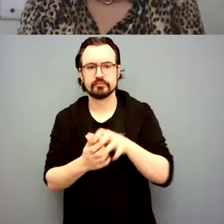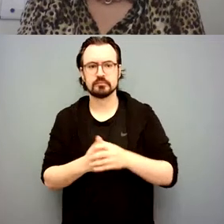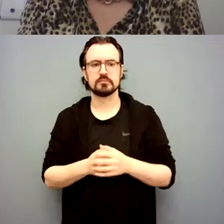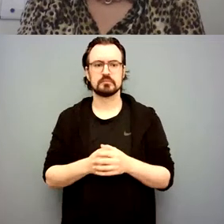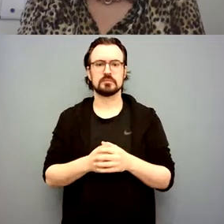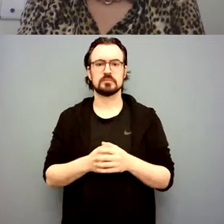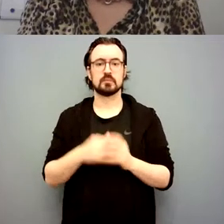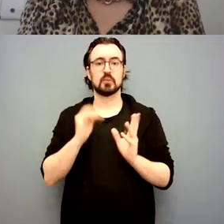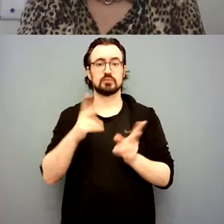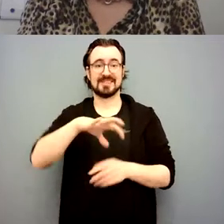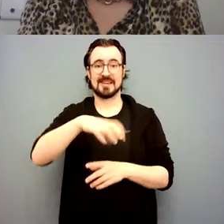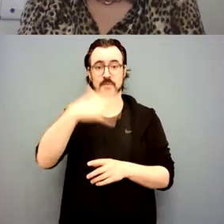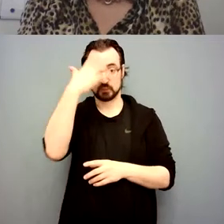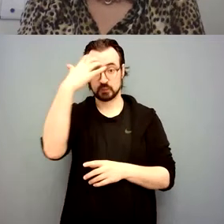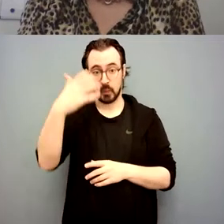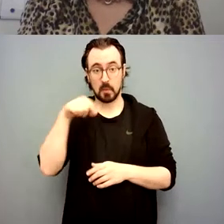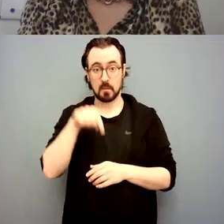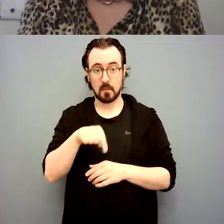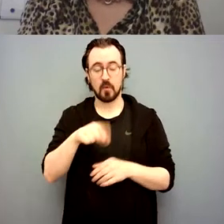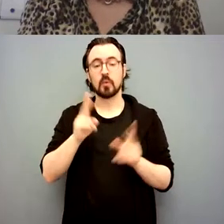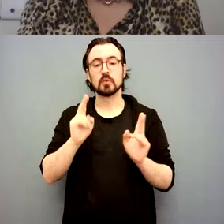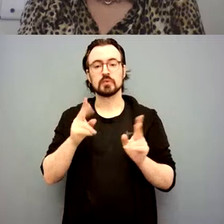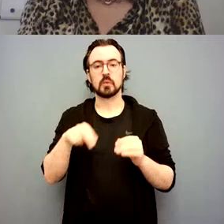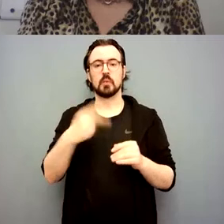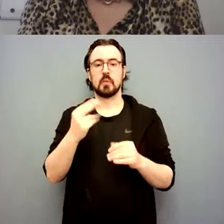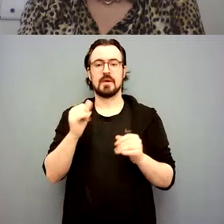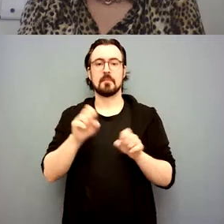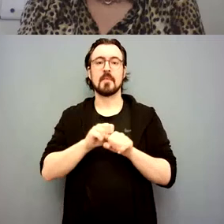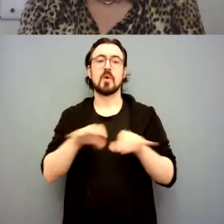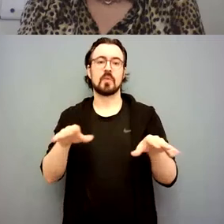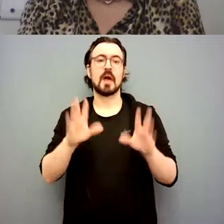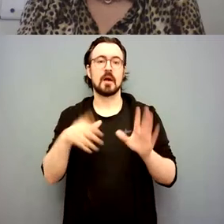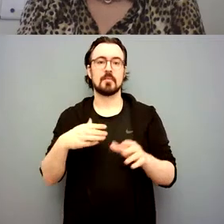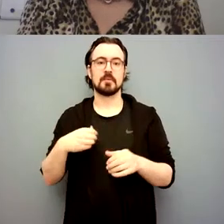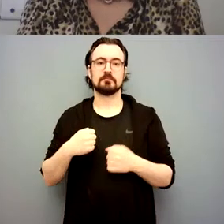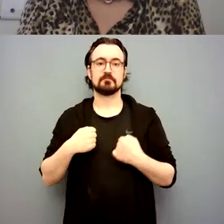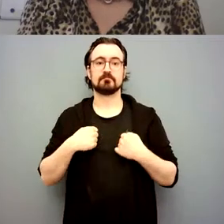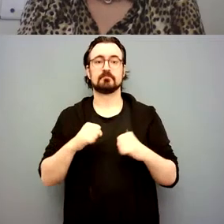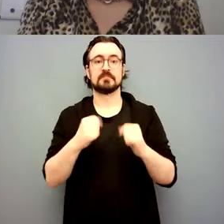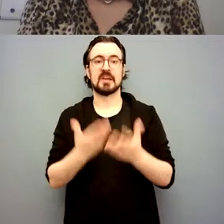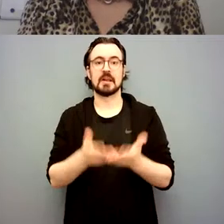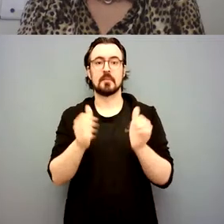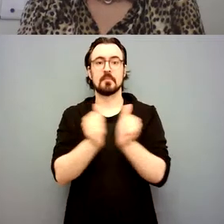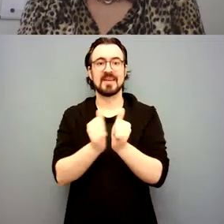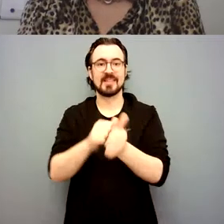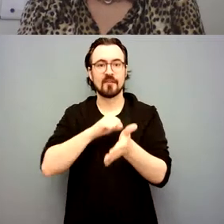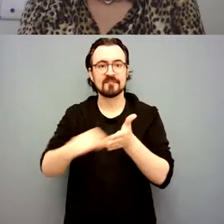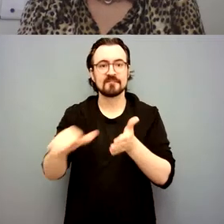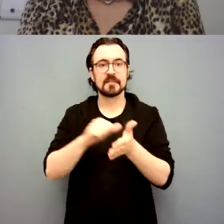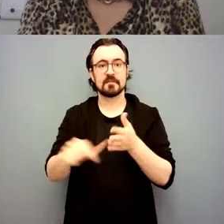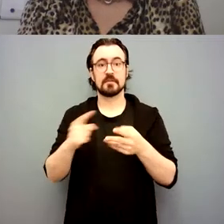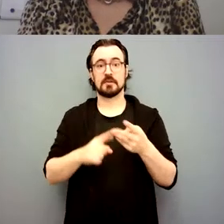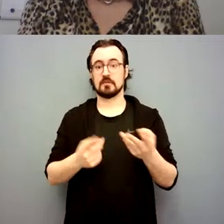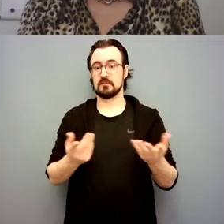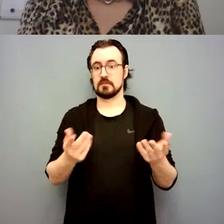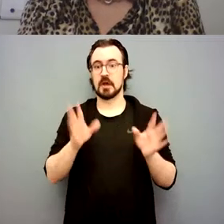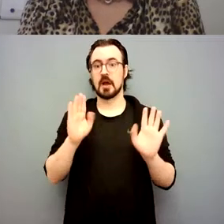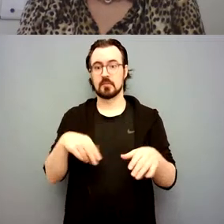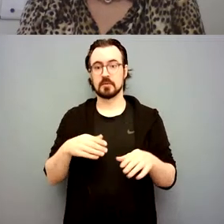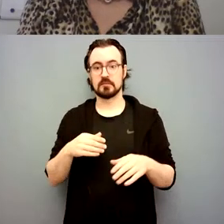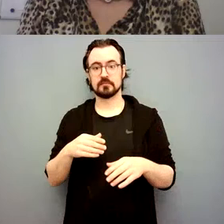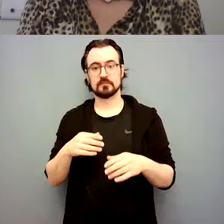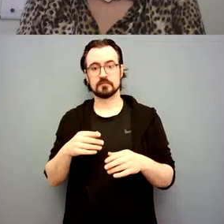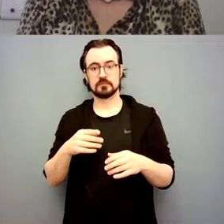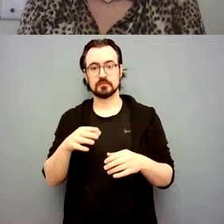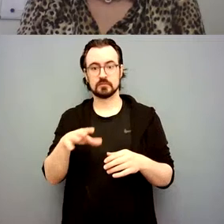Och i Region Stockholm så har ju den här nuvarande majoriteten infört hjälpmedelsavgifter och man har gått på med att